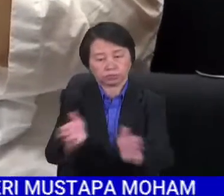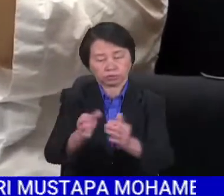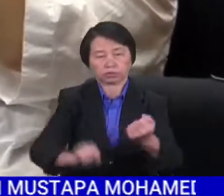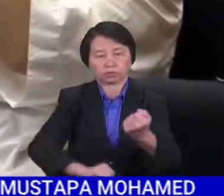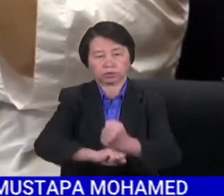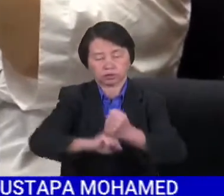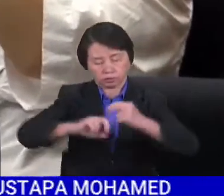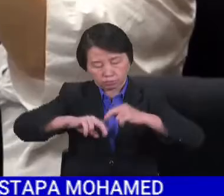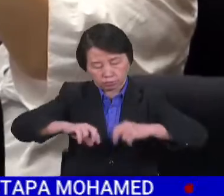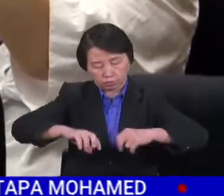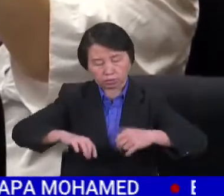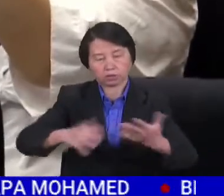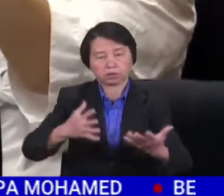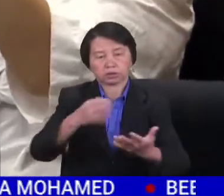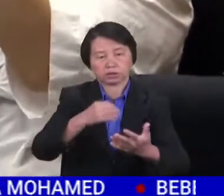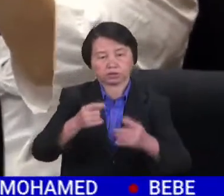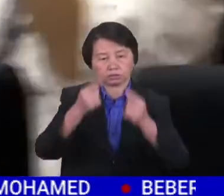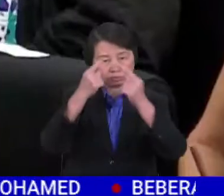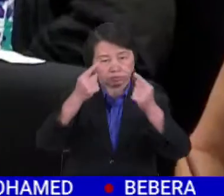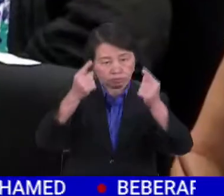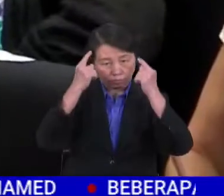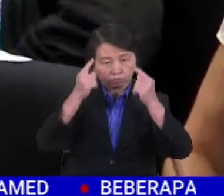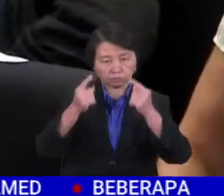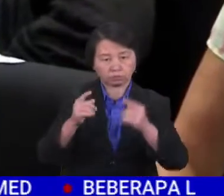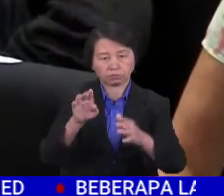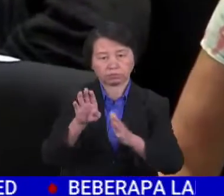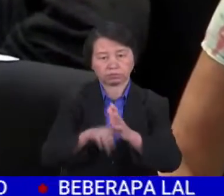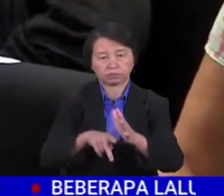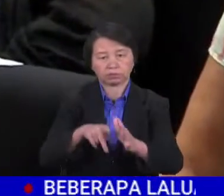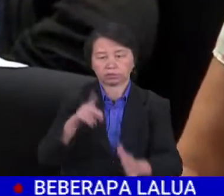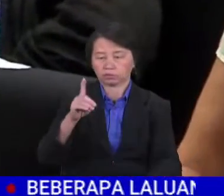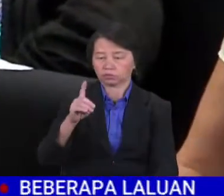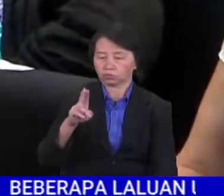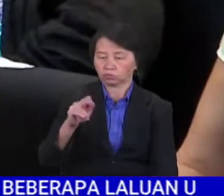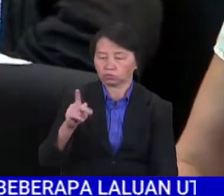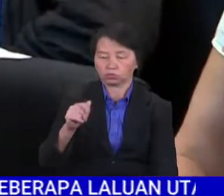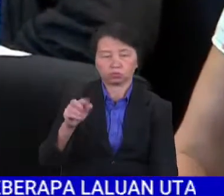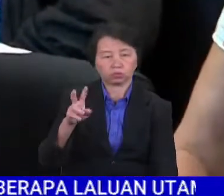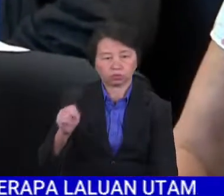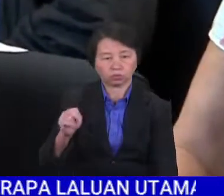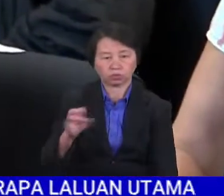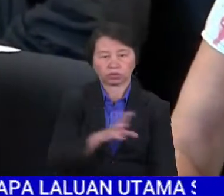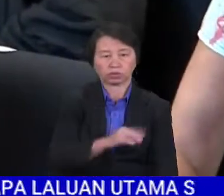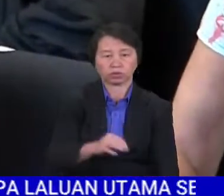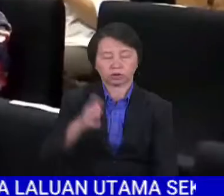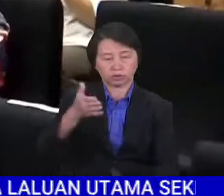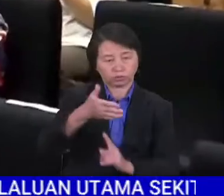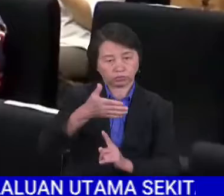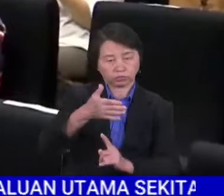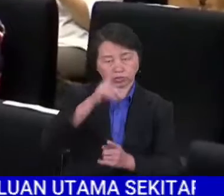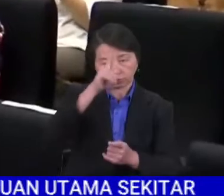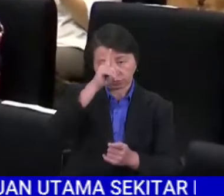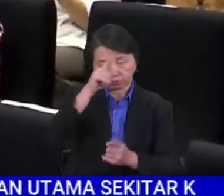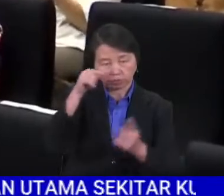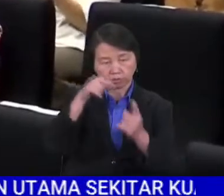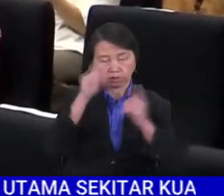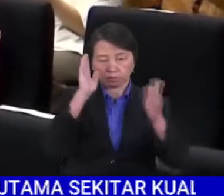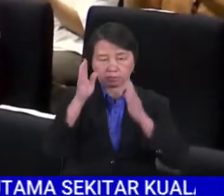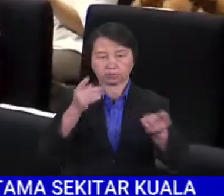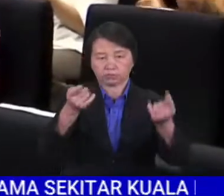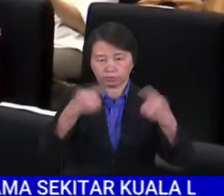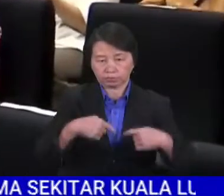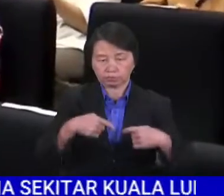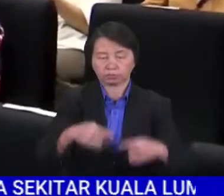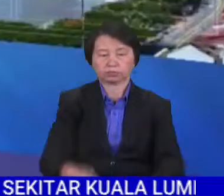menyokong kajian akademik dan sarjana tentang perdukunan baru hadir dalam persidangan itu Ella dutagron magnesia dokter pita